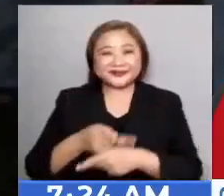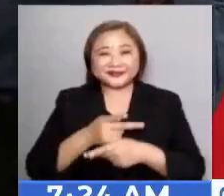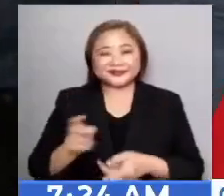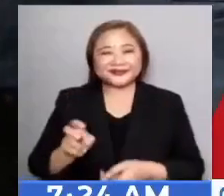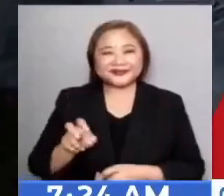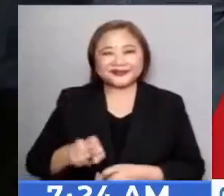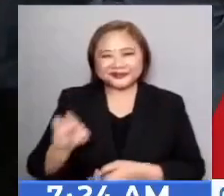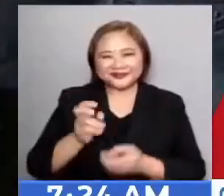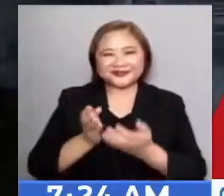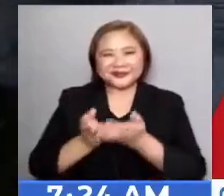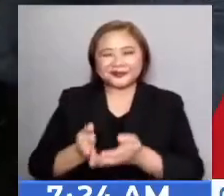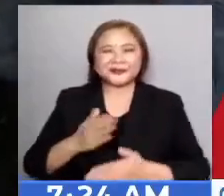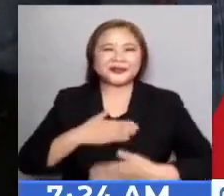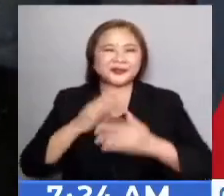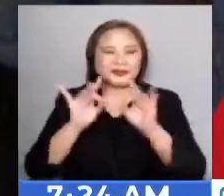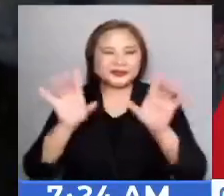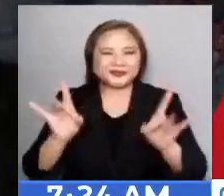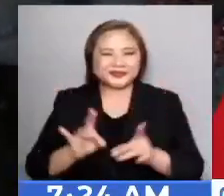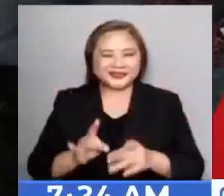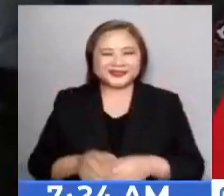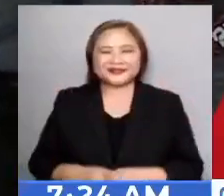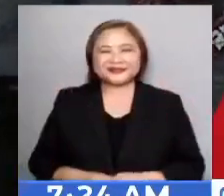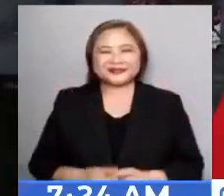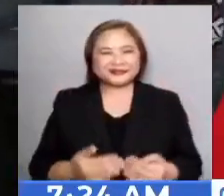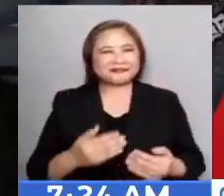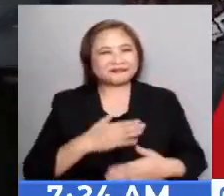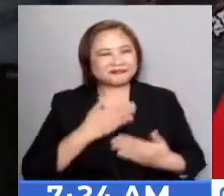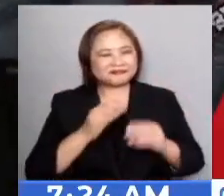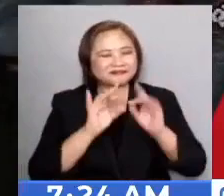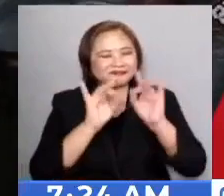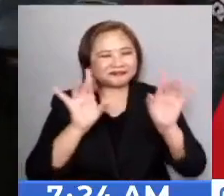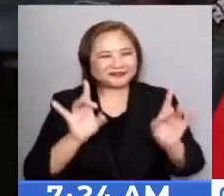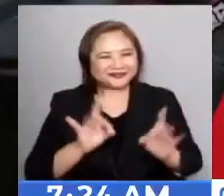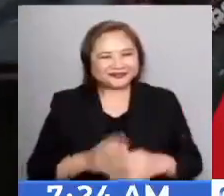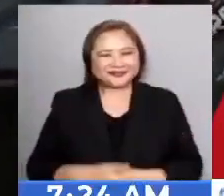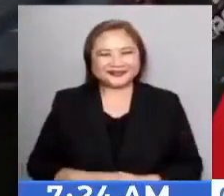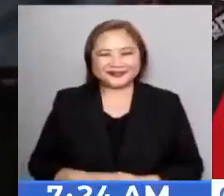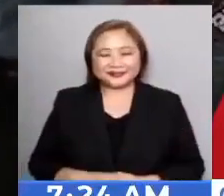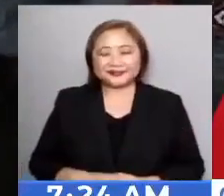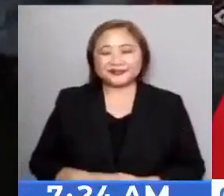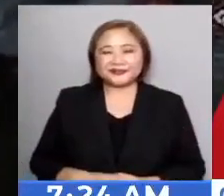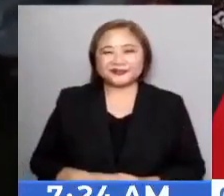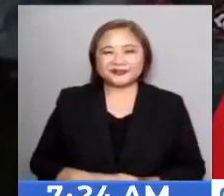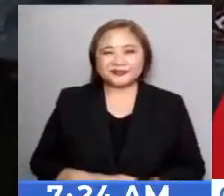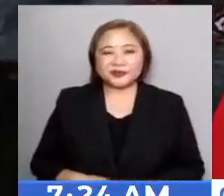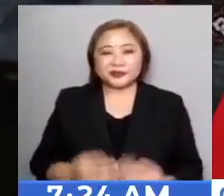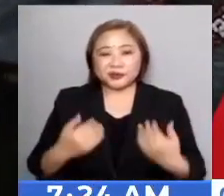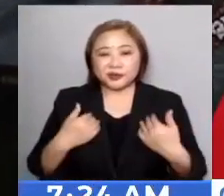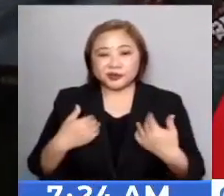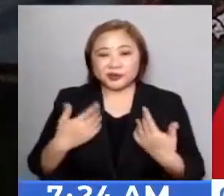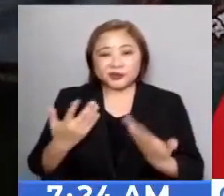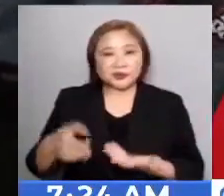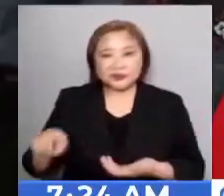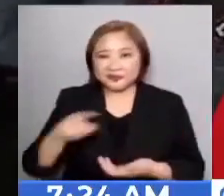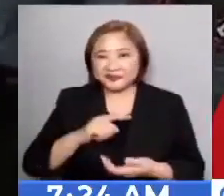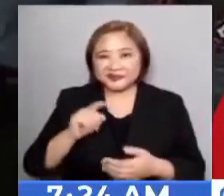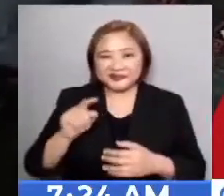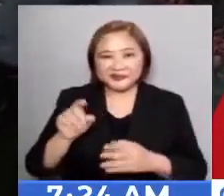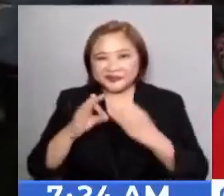po. Advance Merry Christmas to Advance and all of you. Meron po ba kayong mga sasabihin sa inyong mga pamilya?